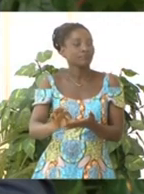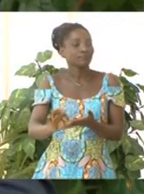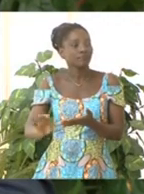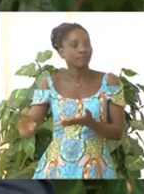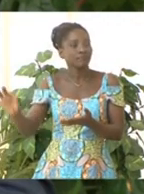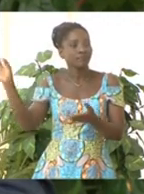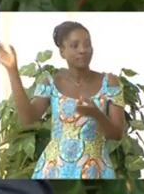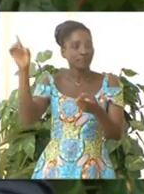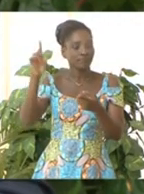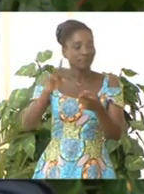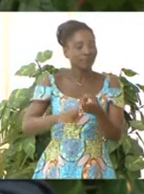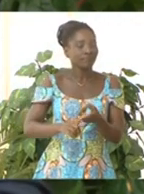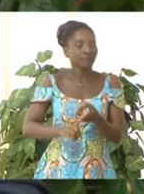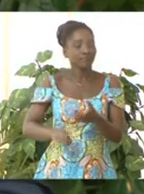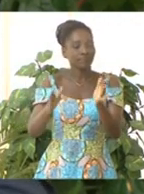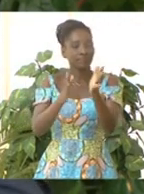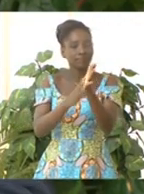à l'EPP d'Andé,